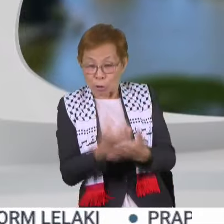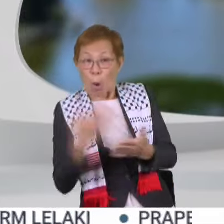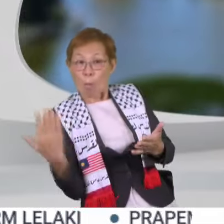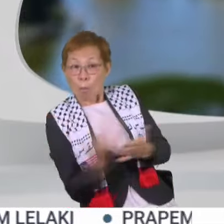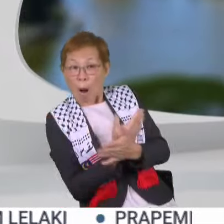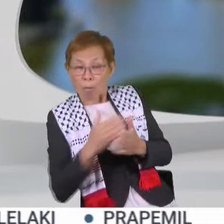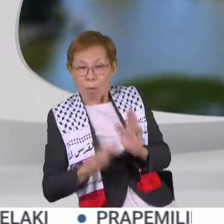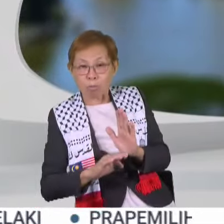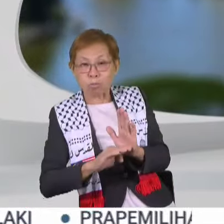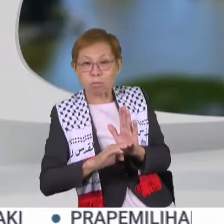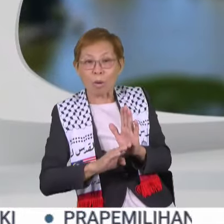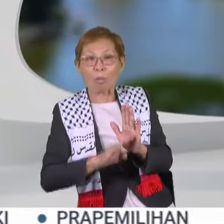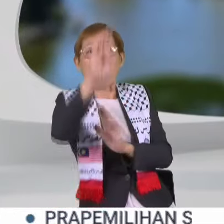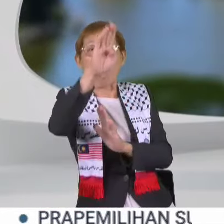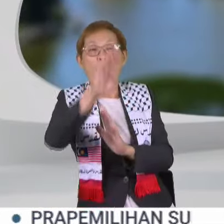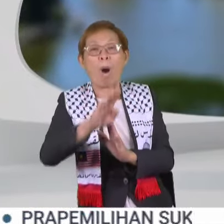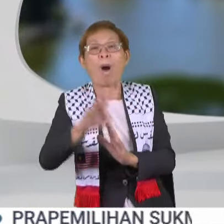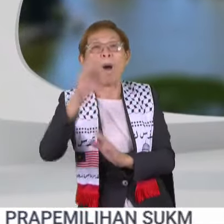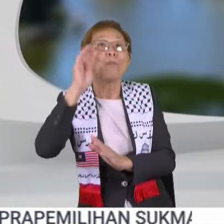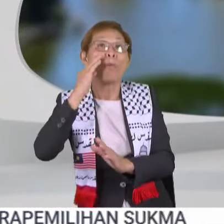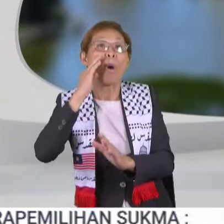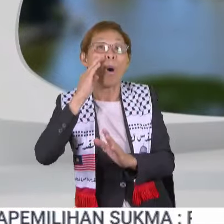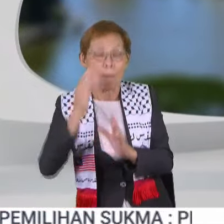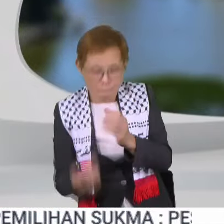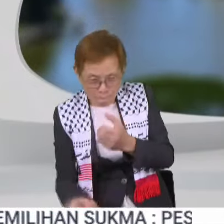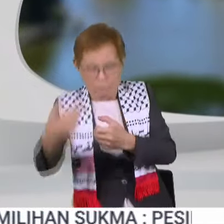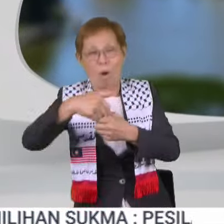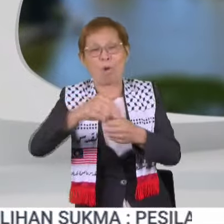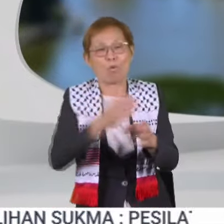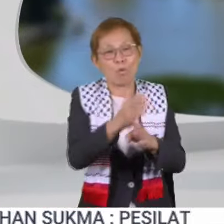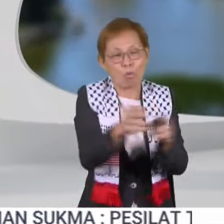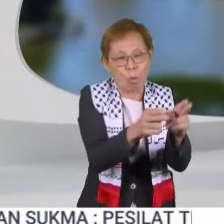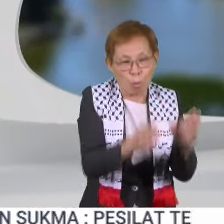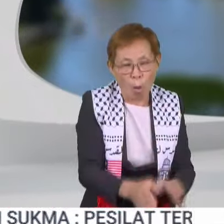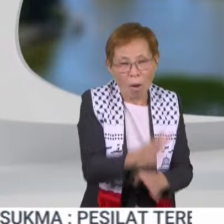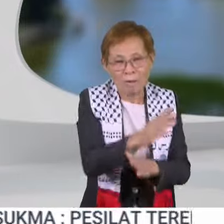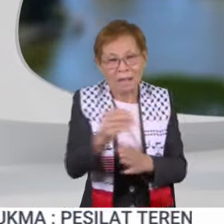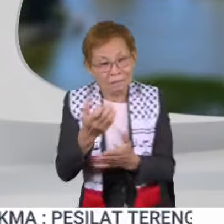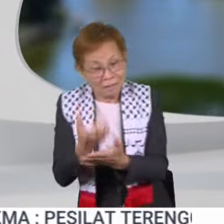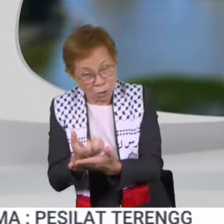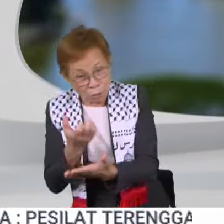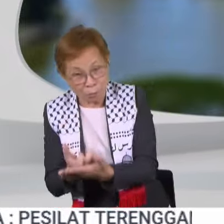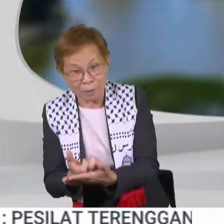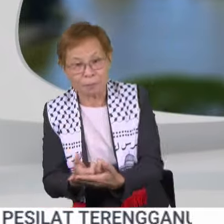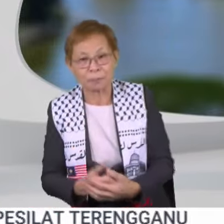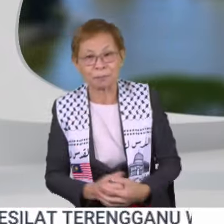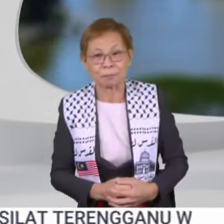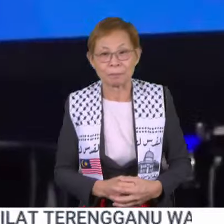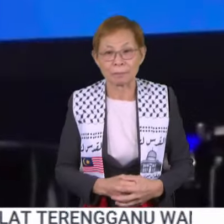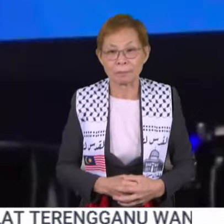melonjakkan penglibatan Bumiputera negeri ini dalam bidang keusahawanan dan ekonomi